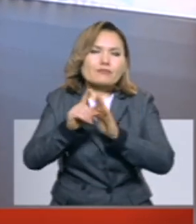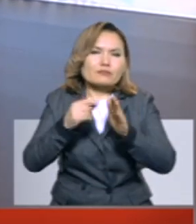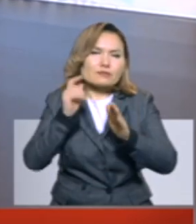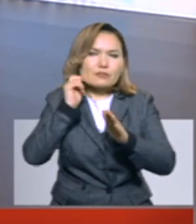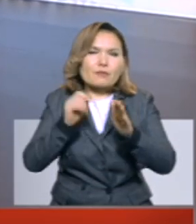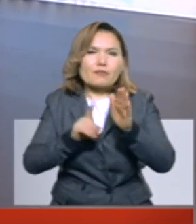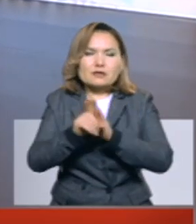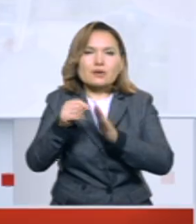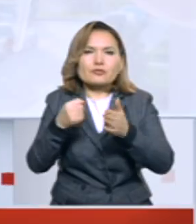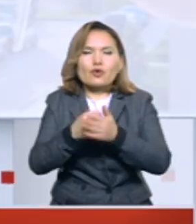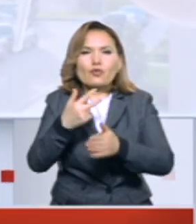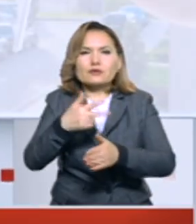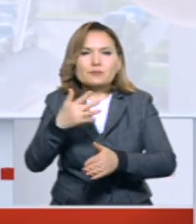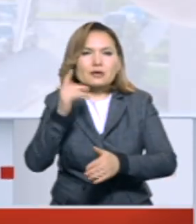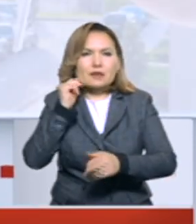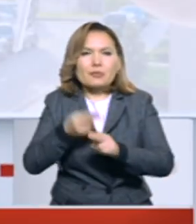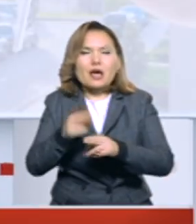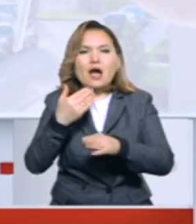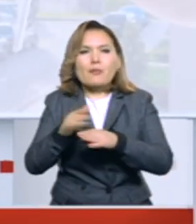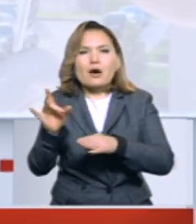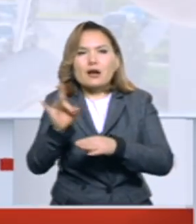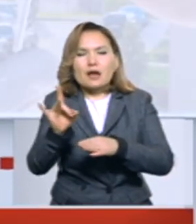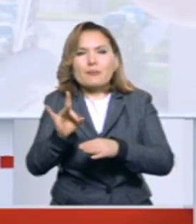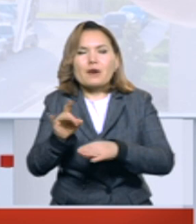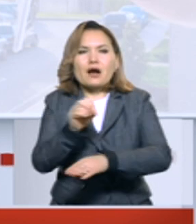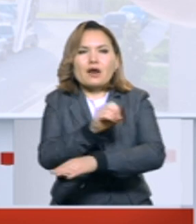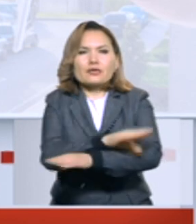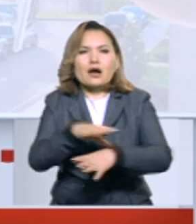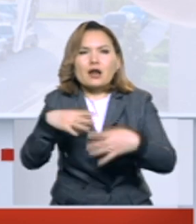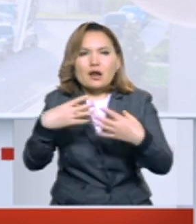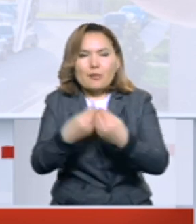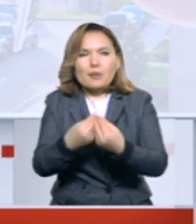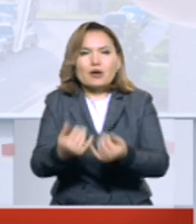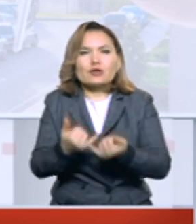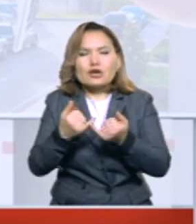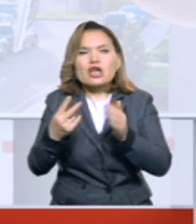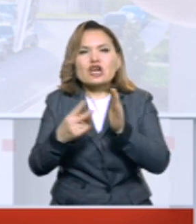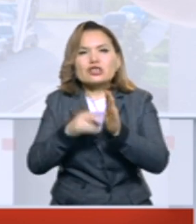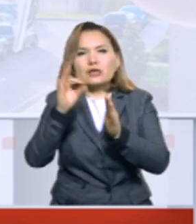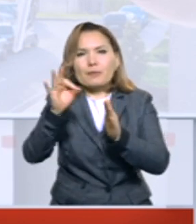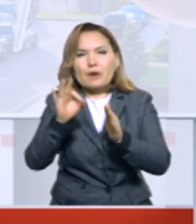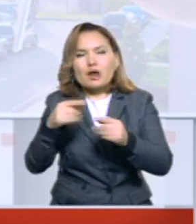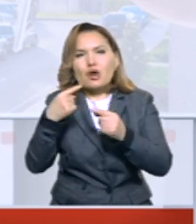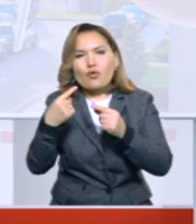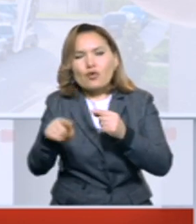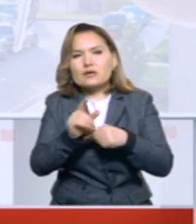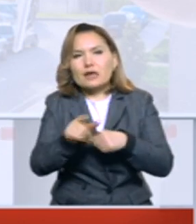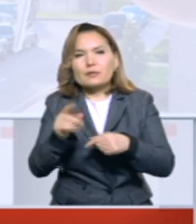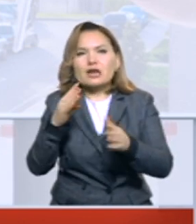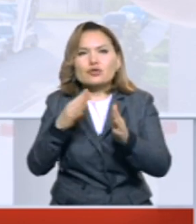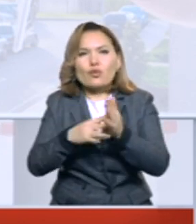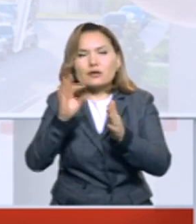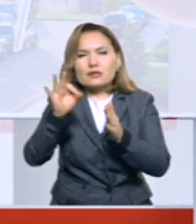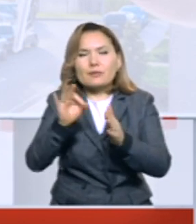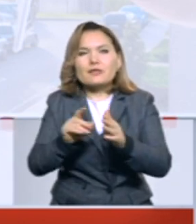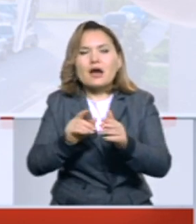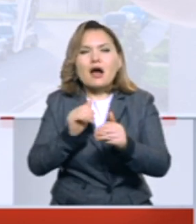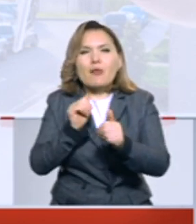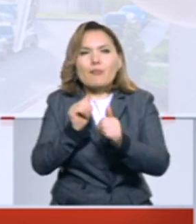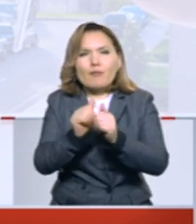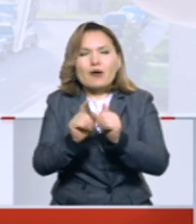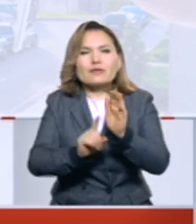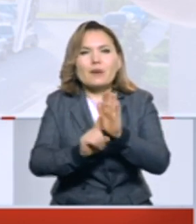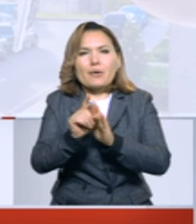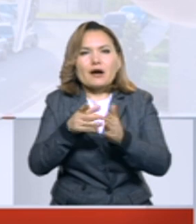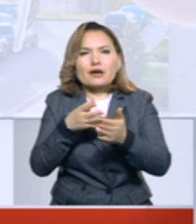жастар. Несиенің мөлшерлемесі аз қамтылған отбасылар үшін 7, өзгелер үшін 9%, бастапқы жарна